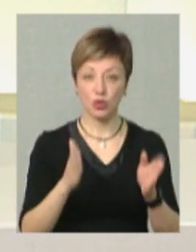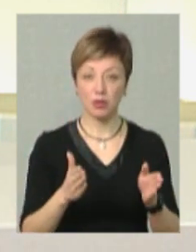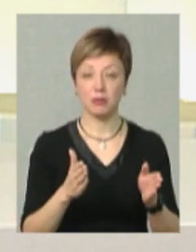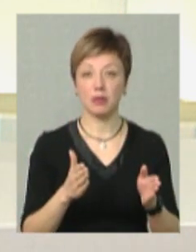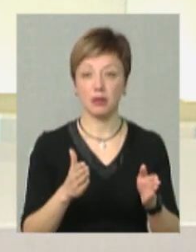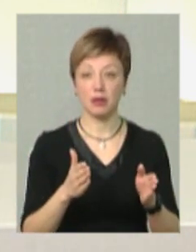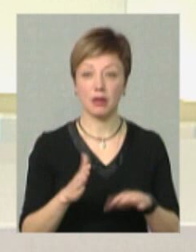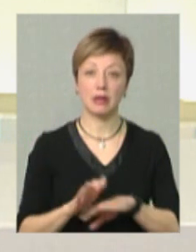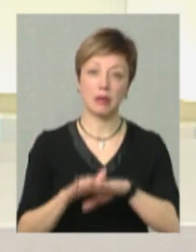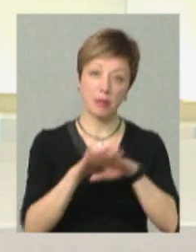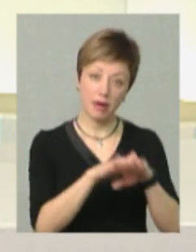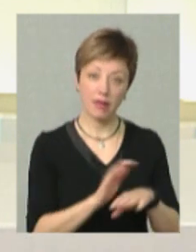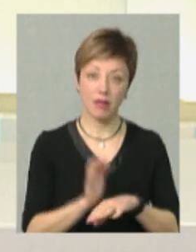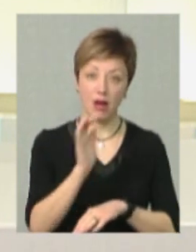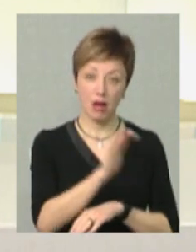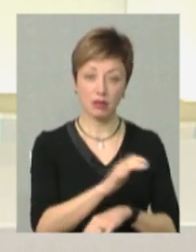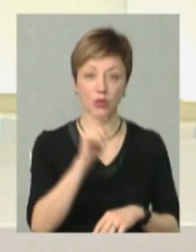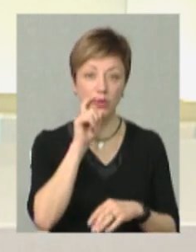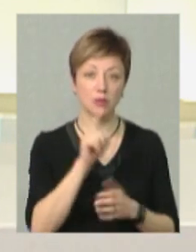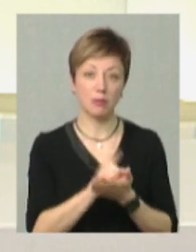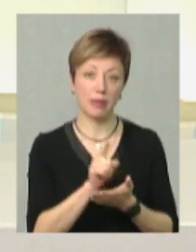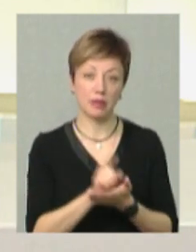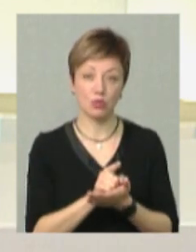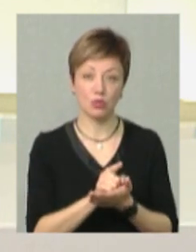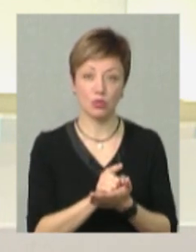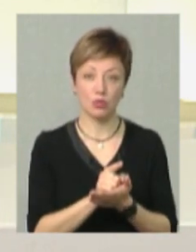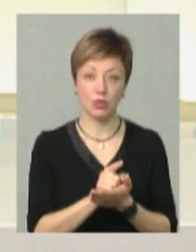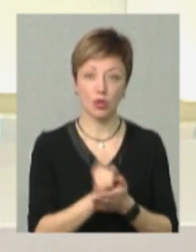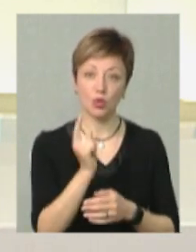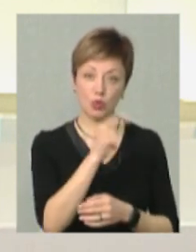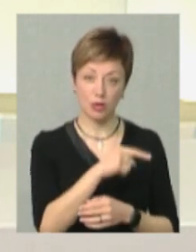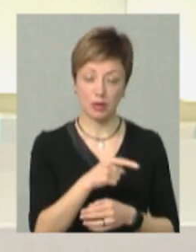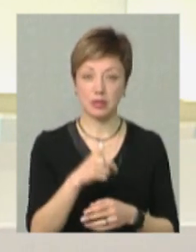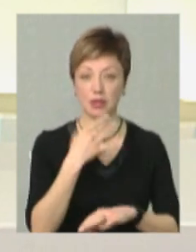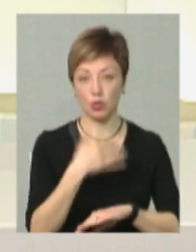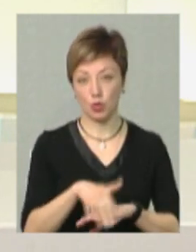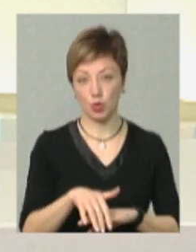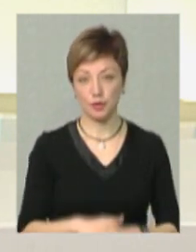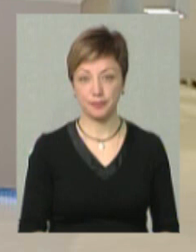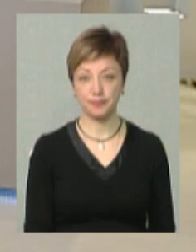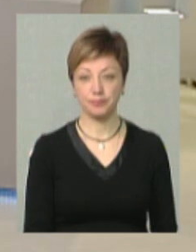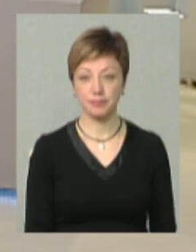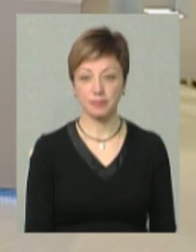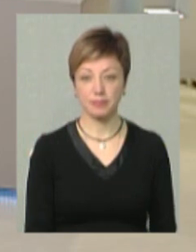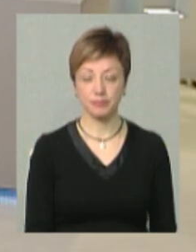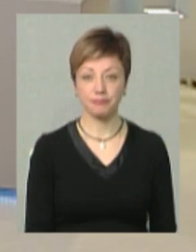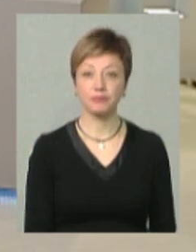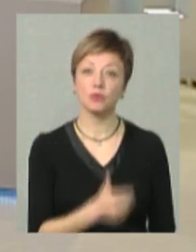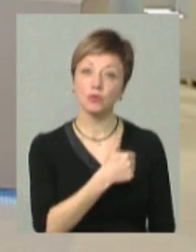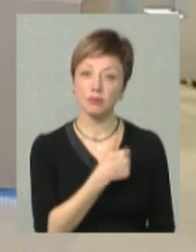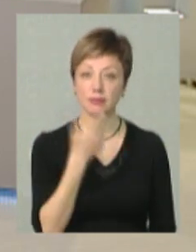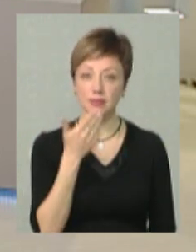їй перенаправляти її українську пенсію туди, за кордон. Не можу не